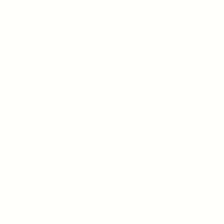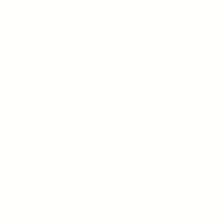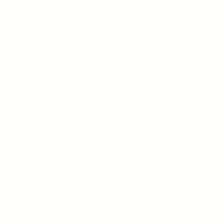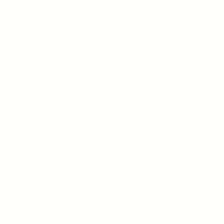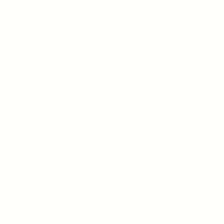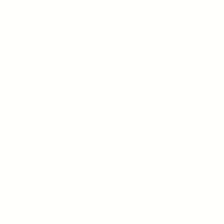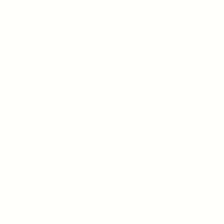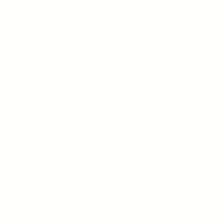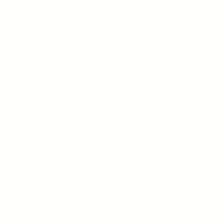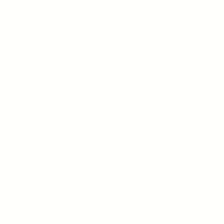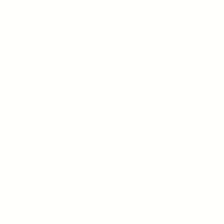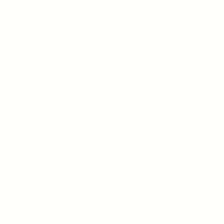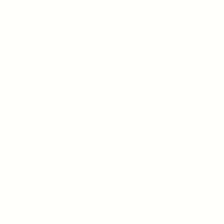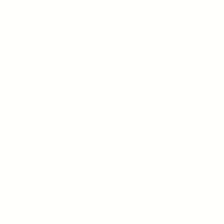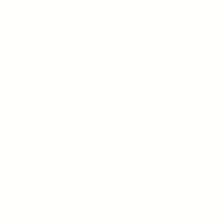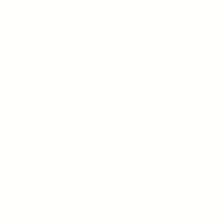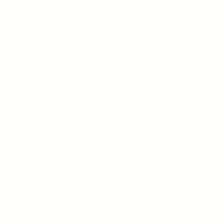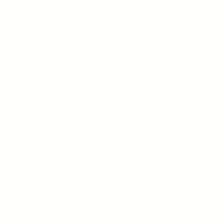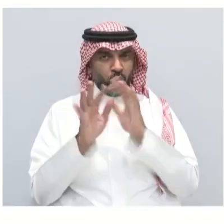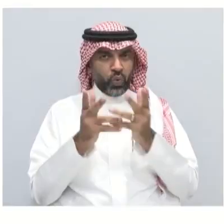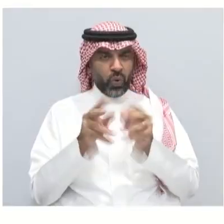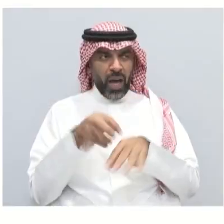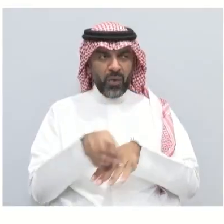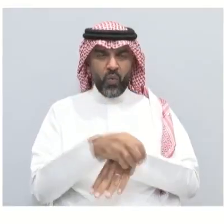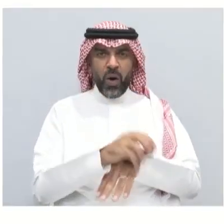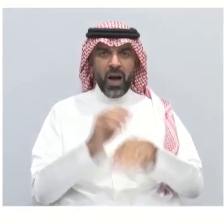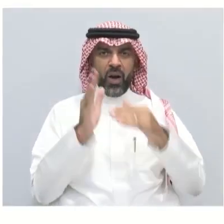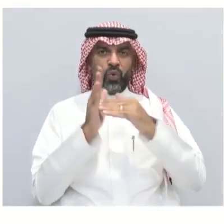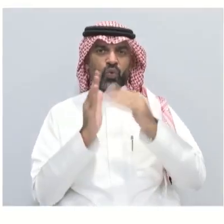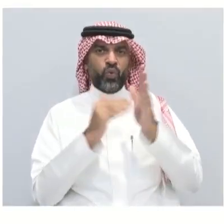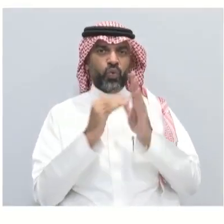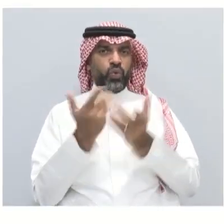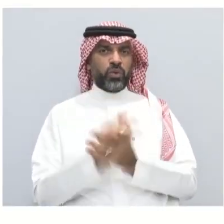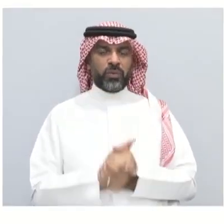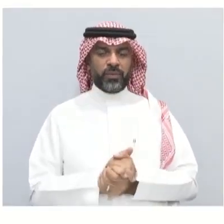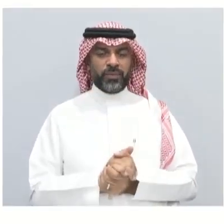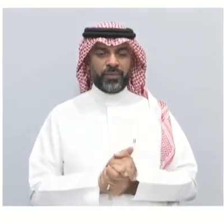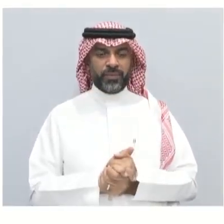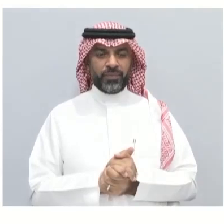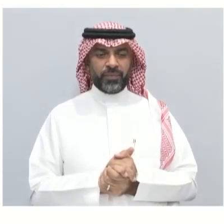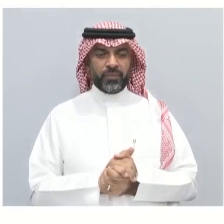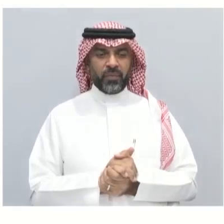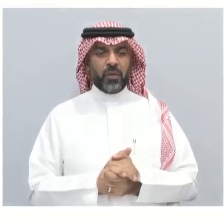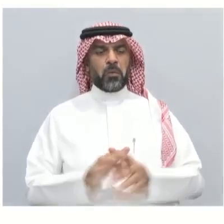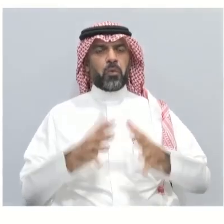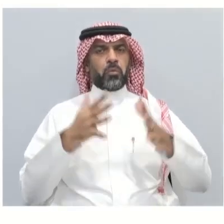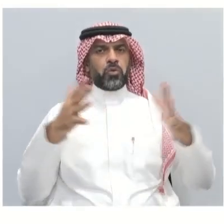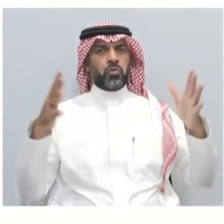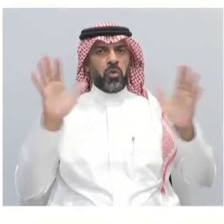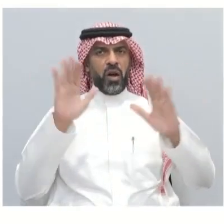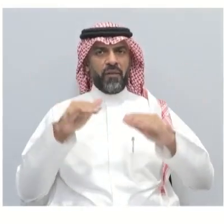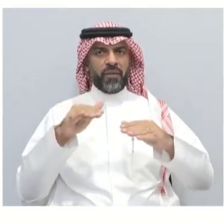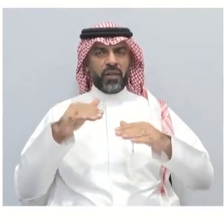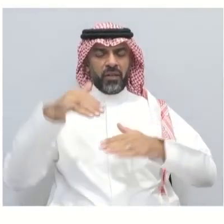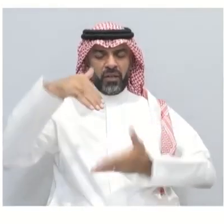بتحديده مسبقا ما هي انواع الحدود لدينا مجموعه من الحدود ونستطيع